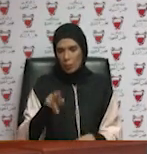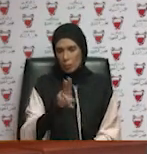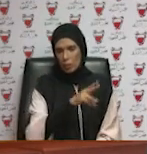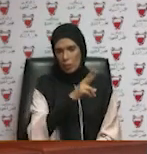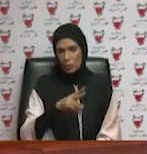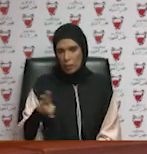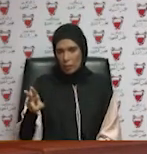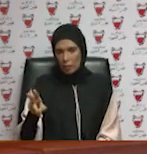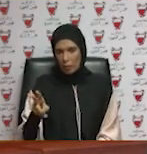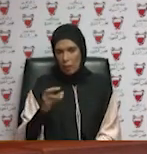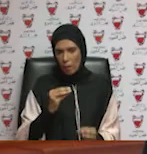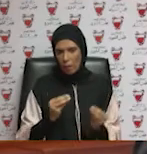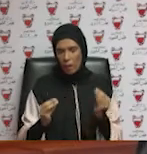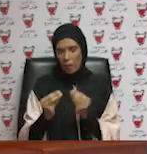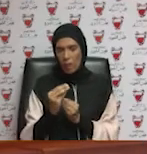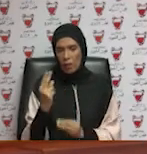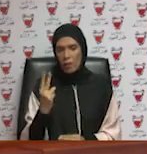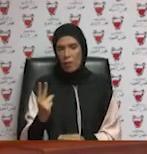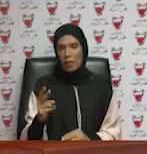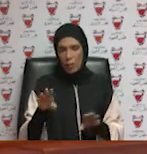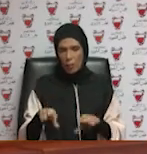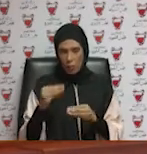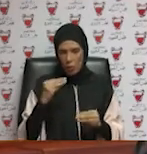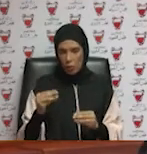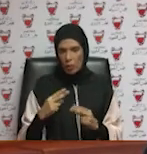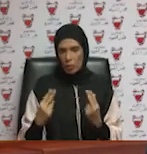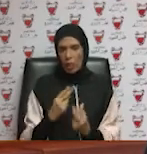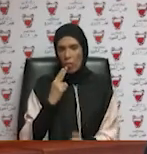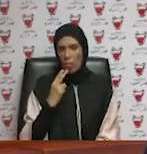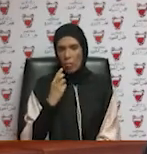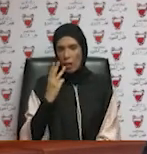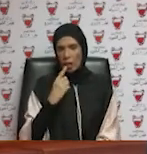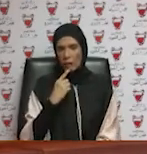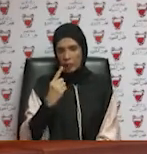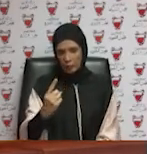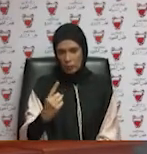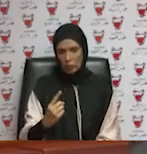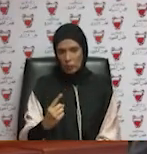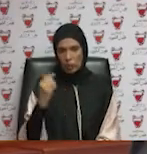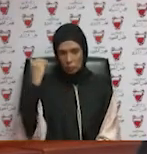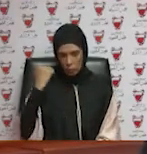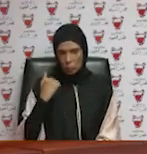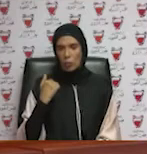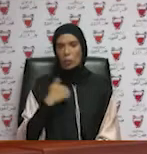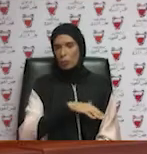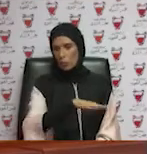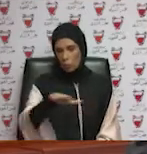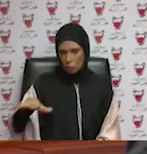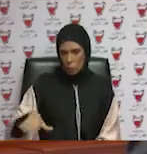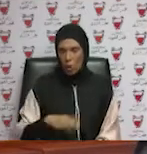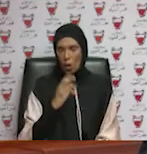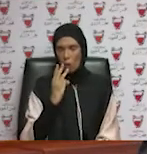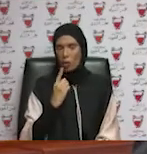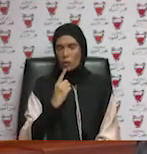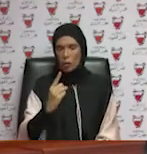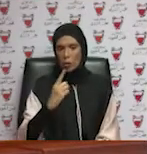هو في التعديلين فقط. نحن كشورى اتفقنا مع النواب على 3 سنوات، واقتنع هذا المجلس برمته ال3 سنوات العام